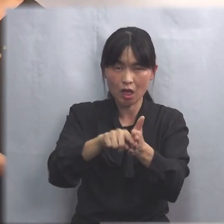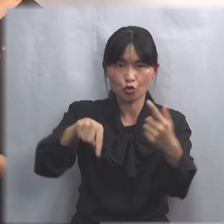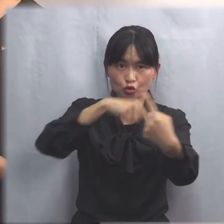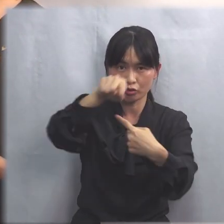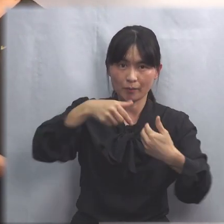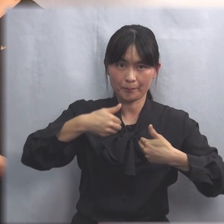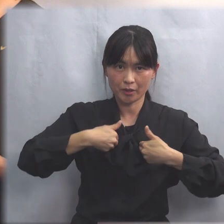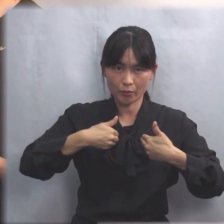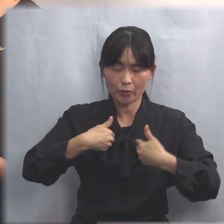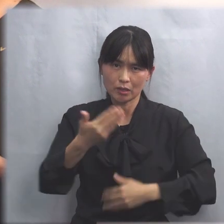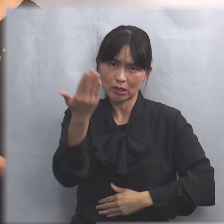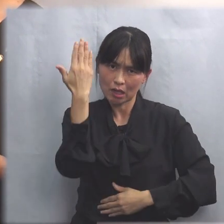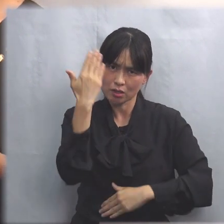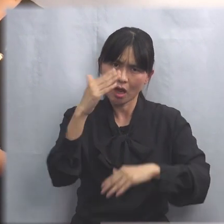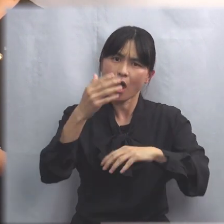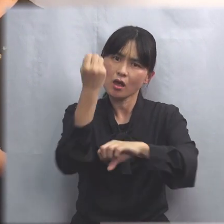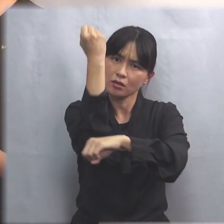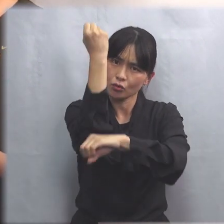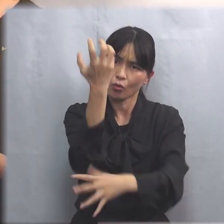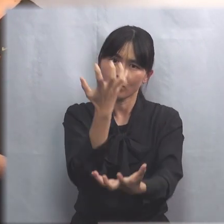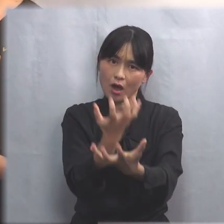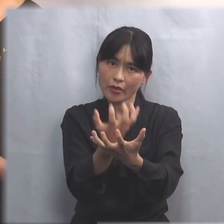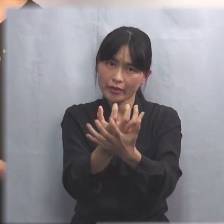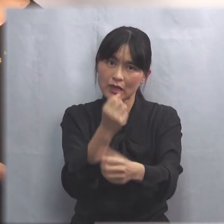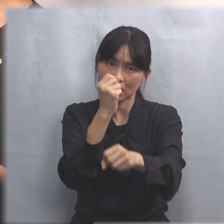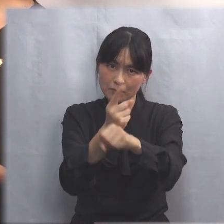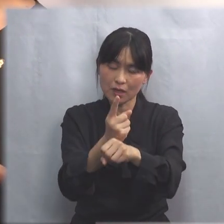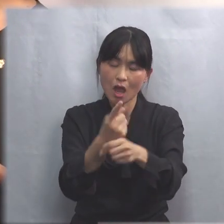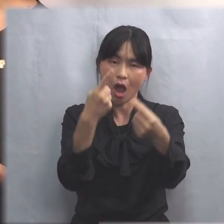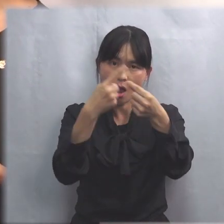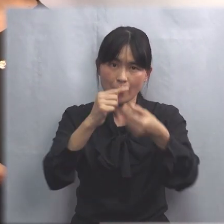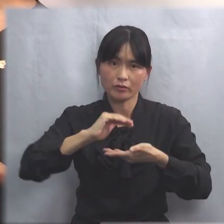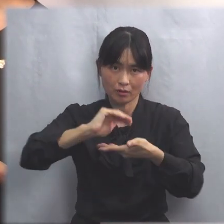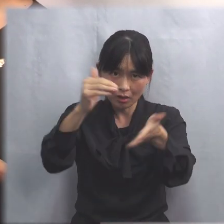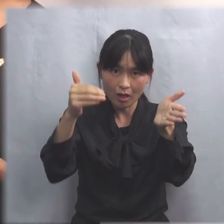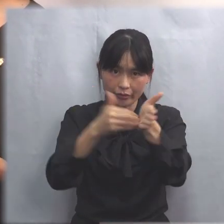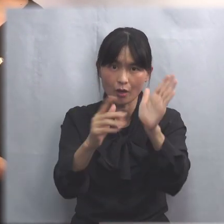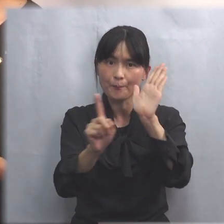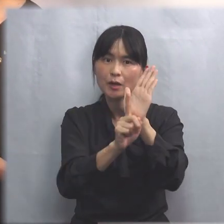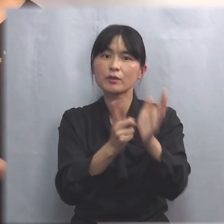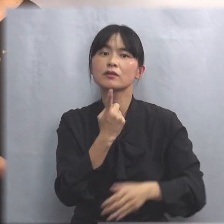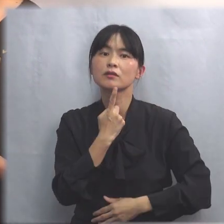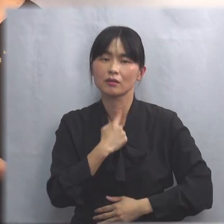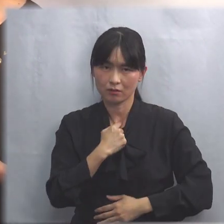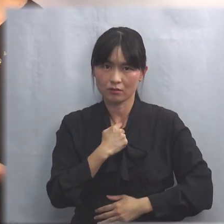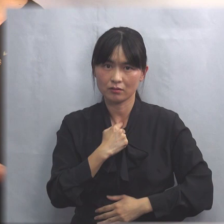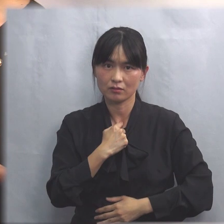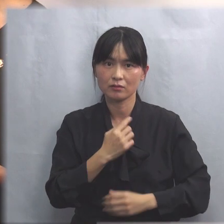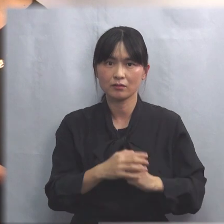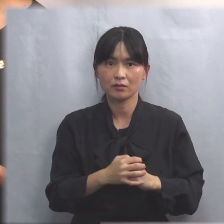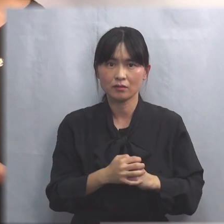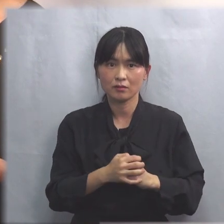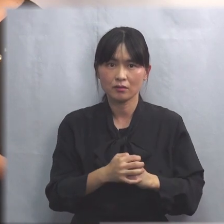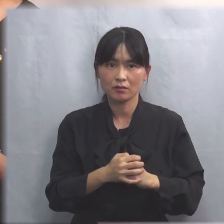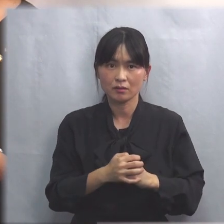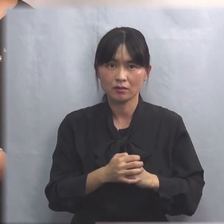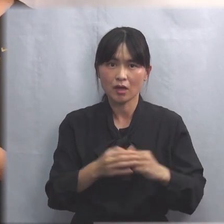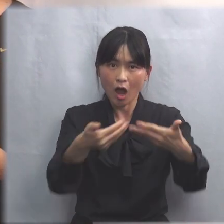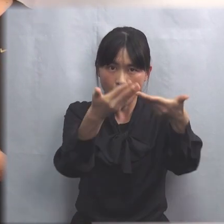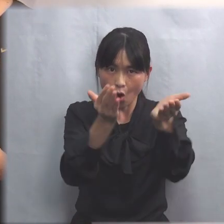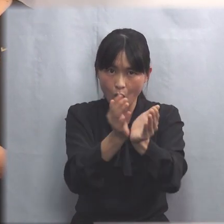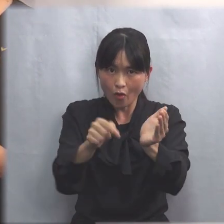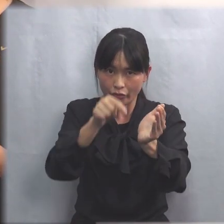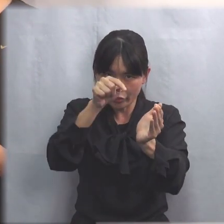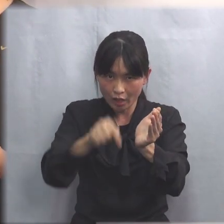한다. 이 제안은 지난번에 초안에서 이미 한번 여러분께 보여드린 적이 있어서 눈에 익으실 텐데요.